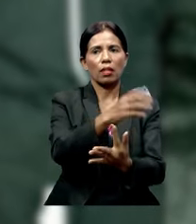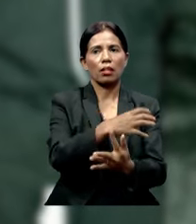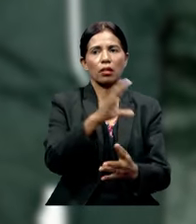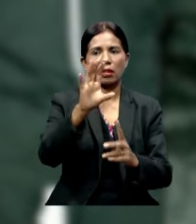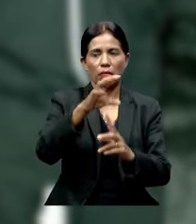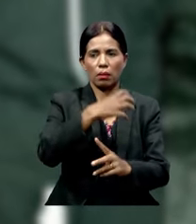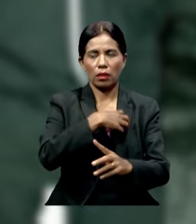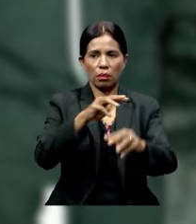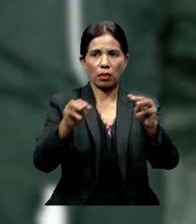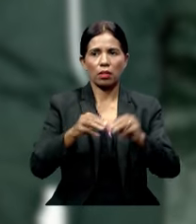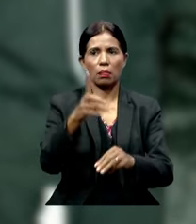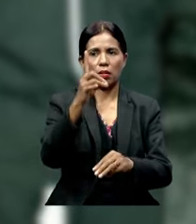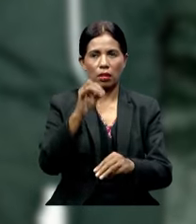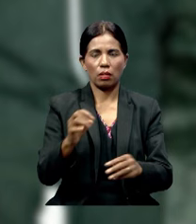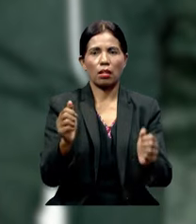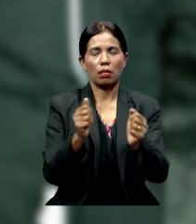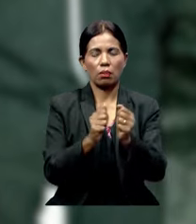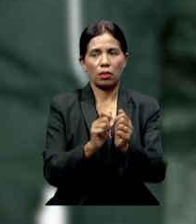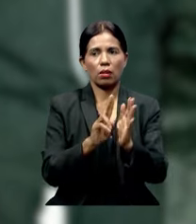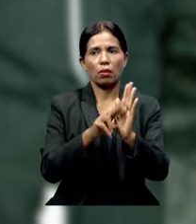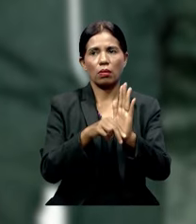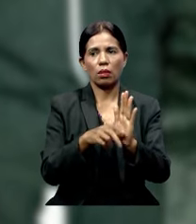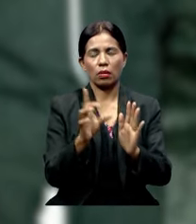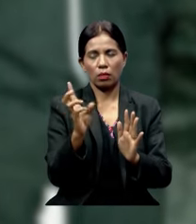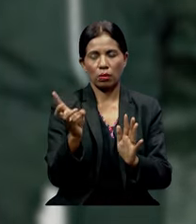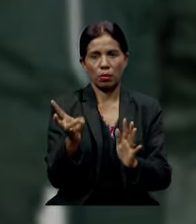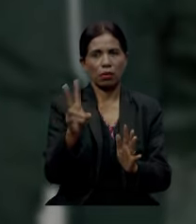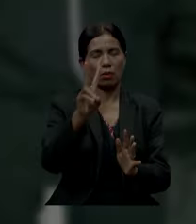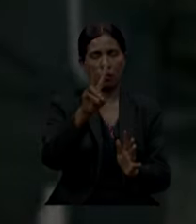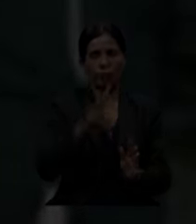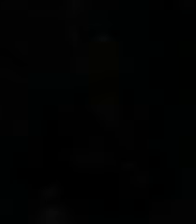pentel município dili durante horas itu no recin rua. Jeffrey Anuoki, Tito Silva, Ziemen.